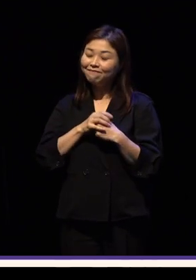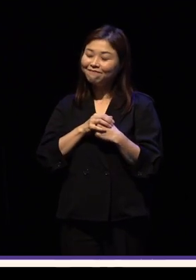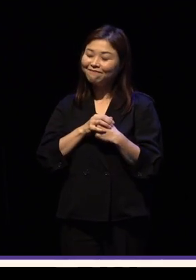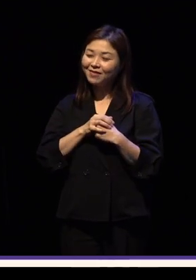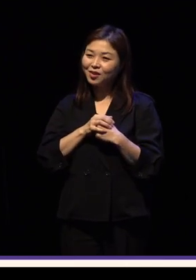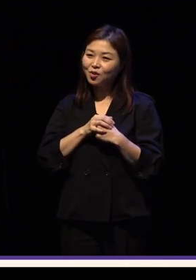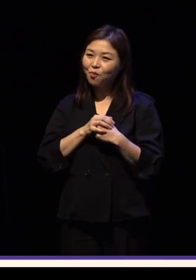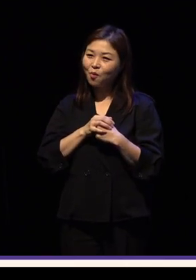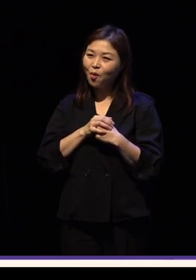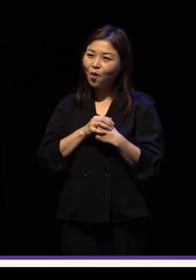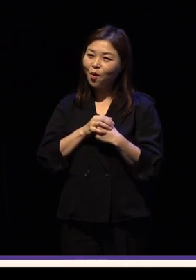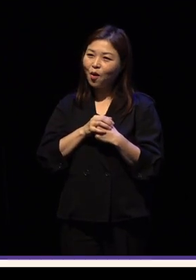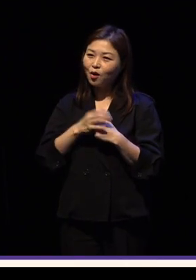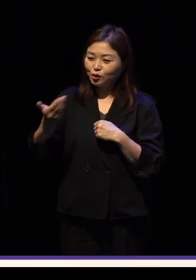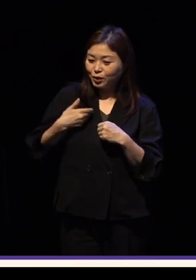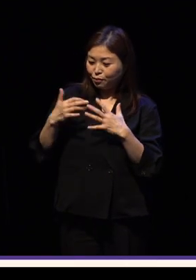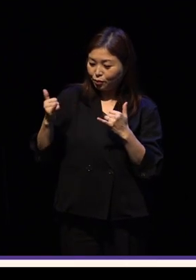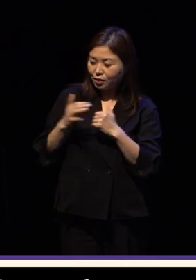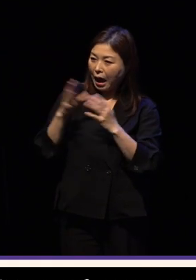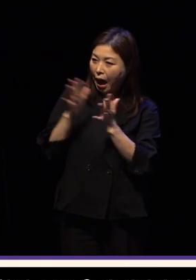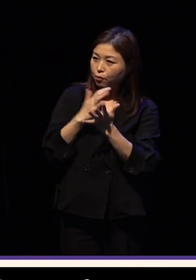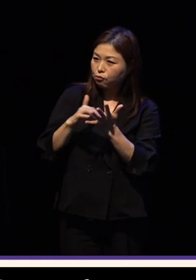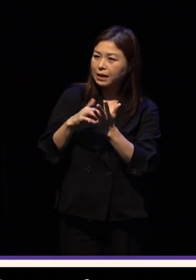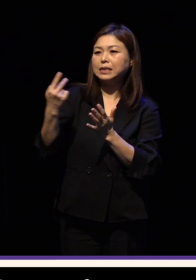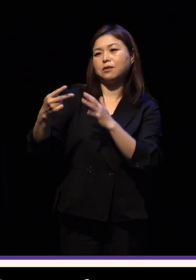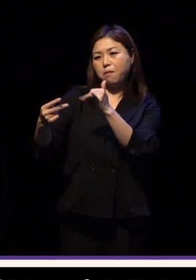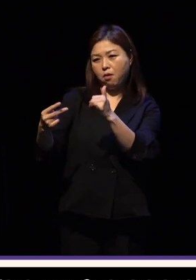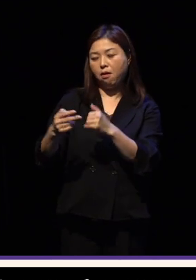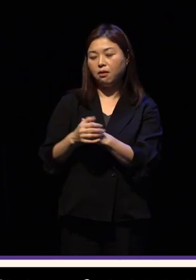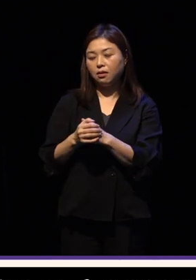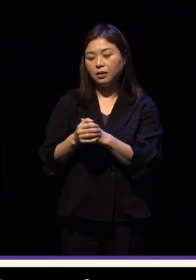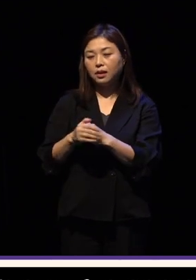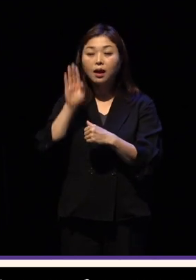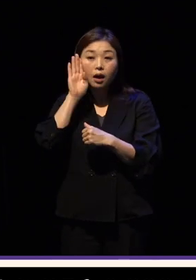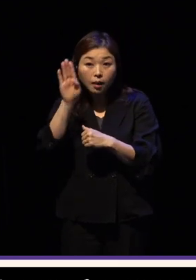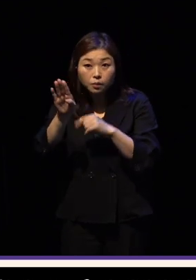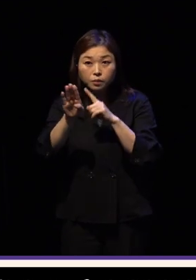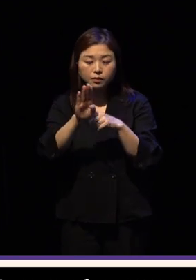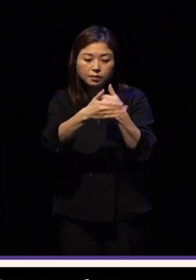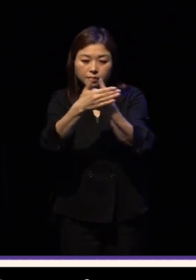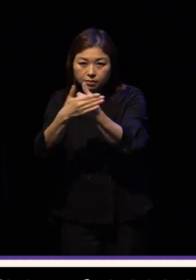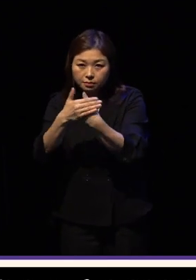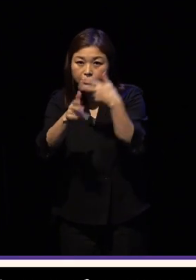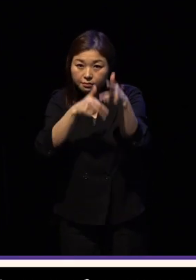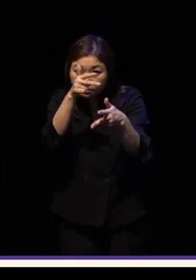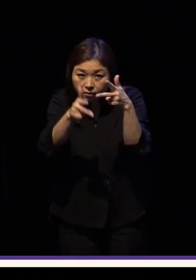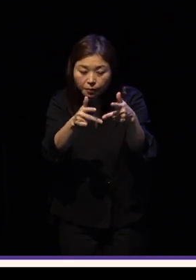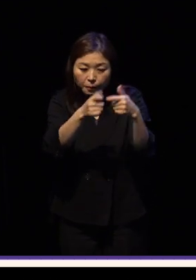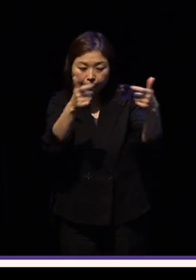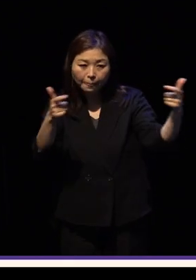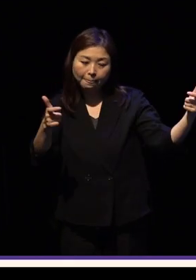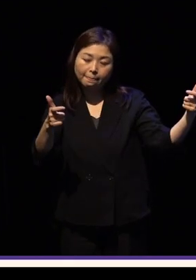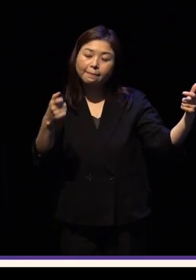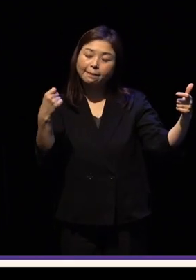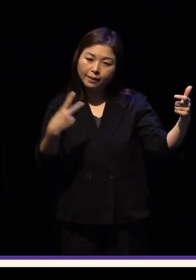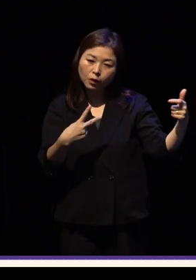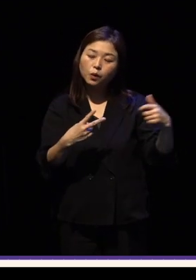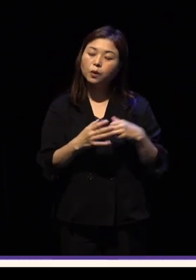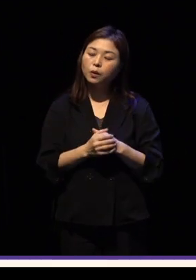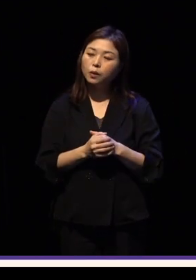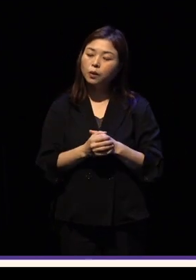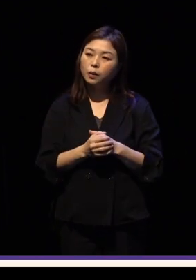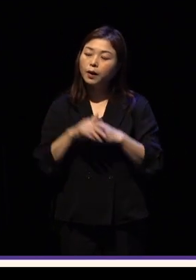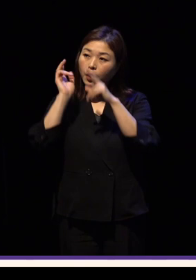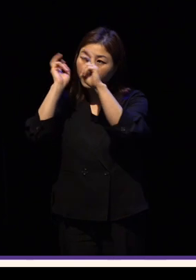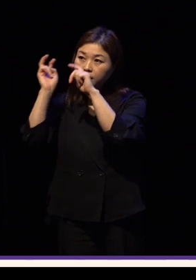했습니다. 그래서 꾸준히 저희들이 이런 부분들을 확대하고 또 그